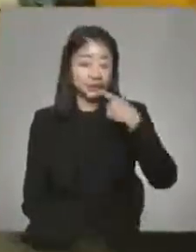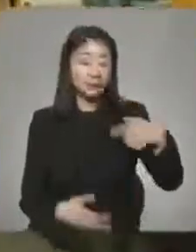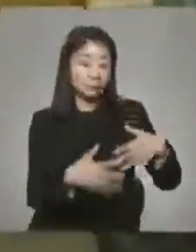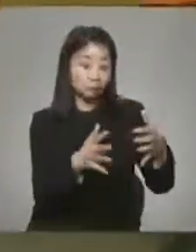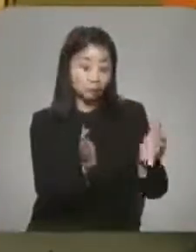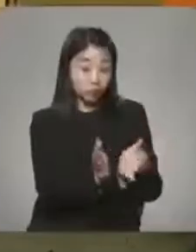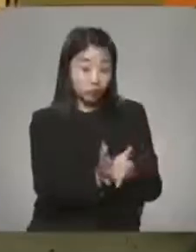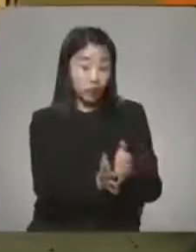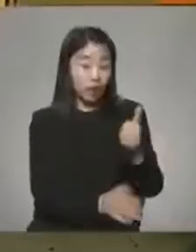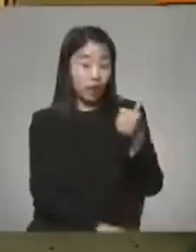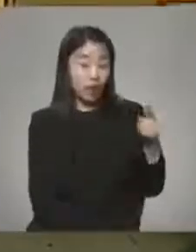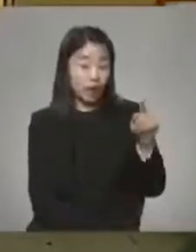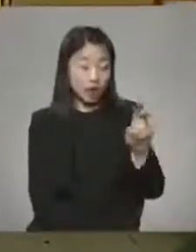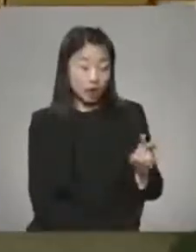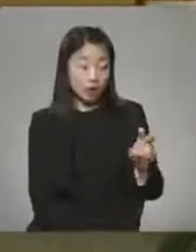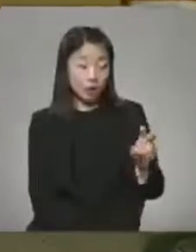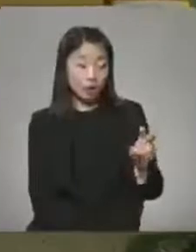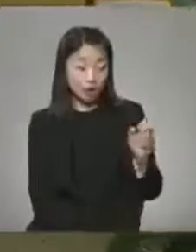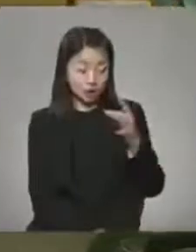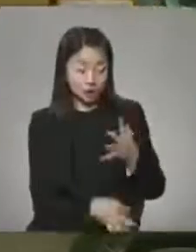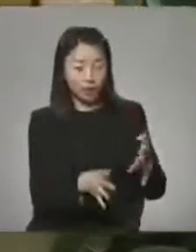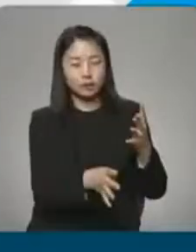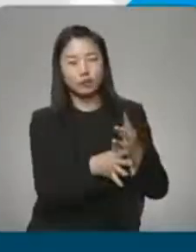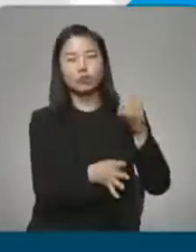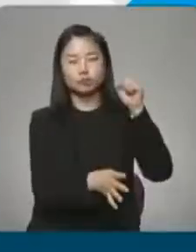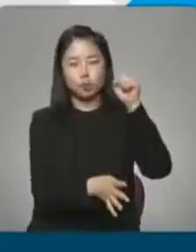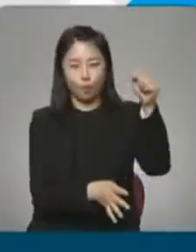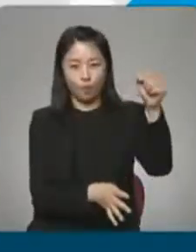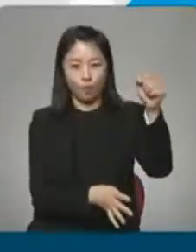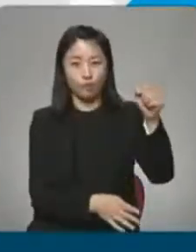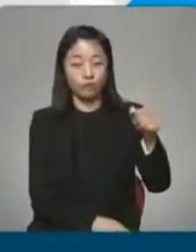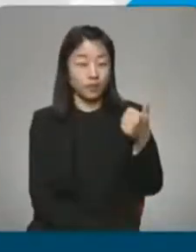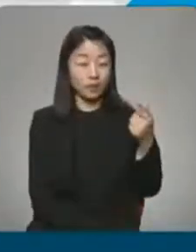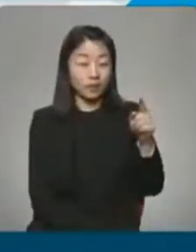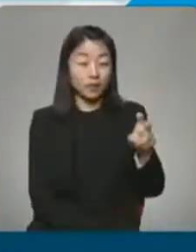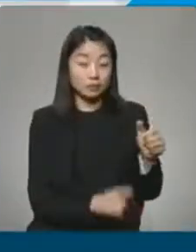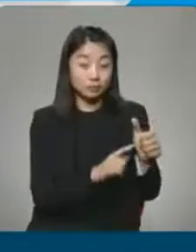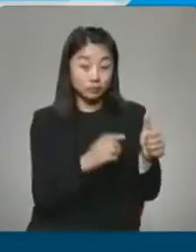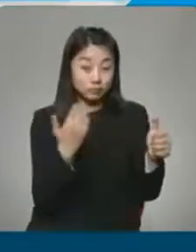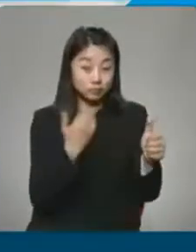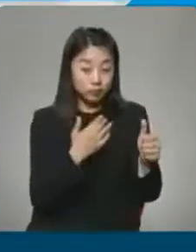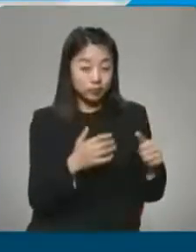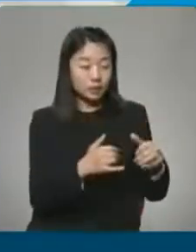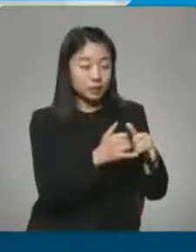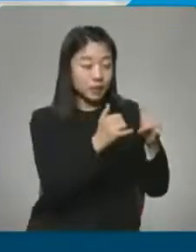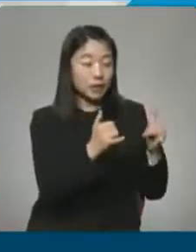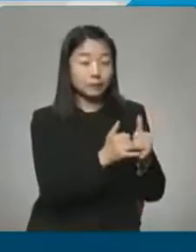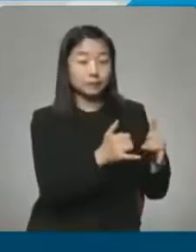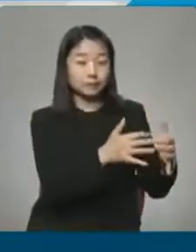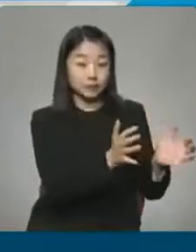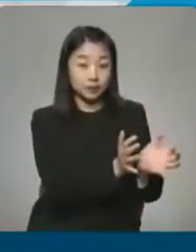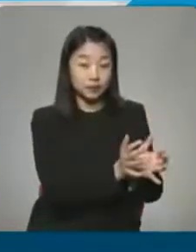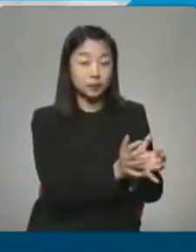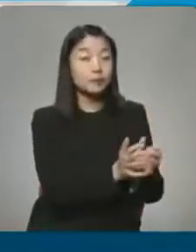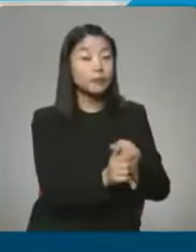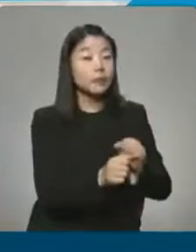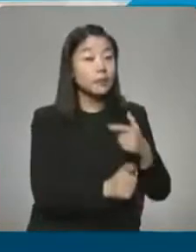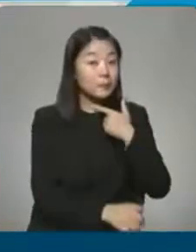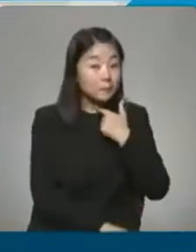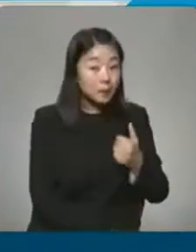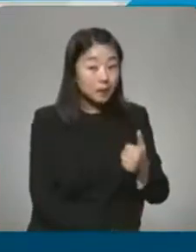더불어민주당에서는 한명준 후보가 군수 재선에 도전합니다. 한명준 후보는 시민사회 단체 활동을 거쳐